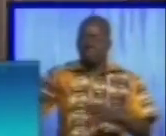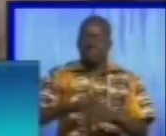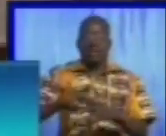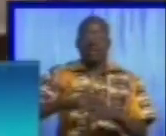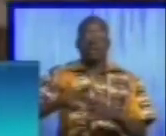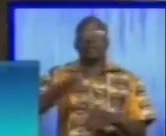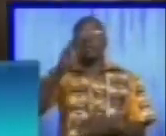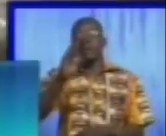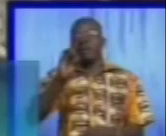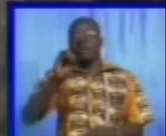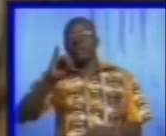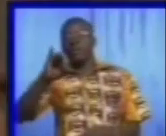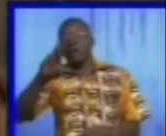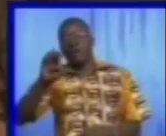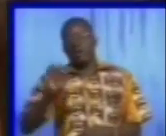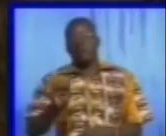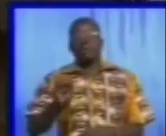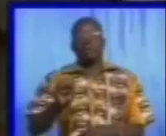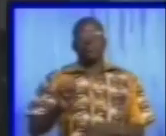foire.